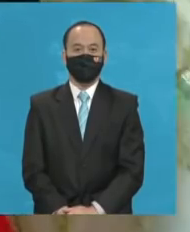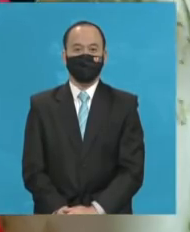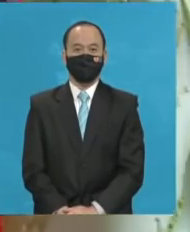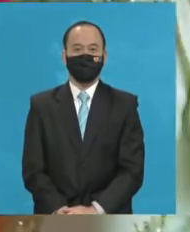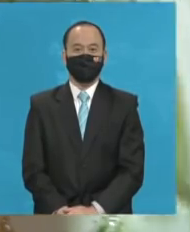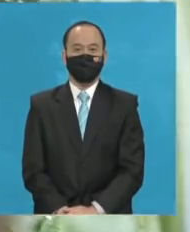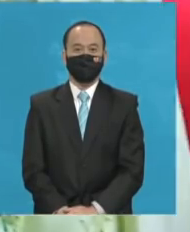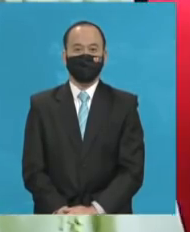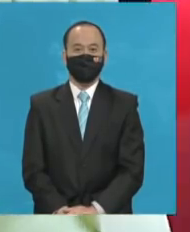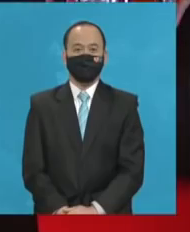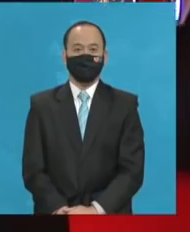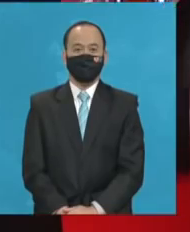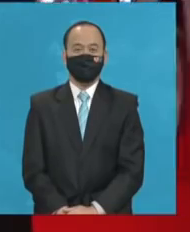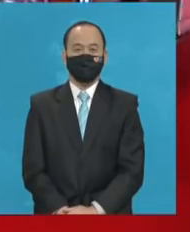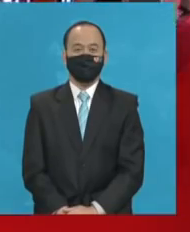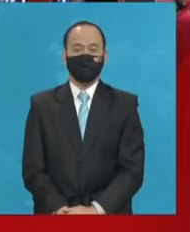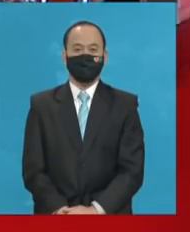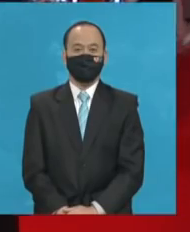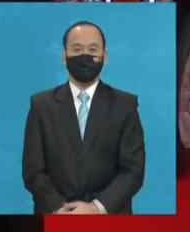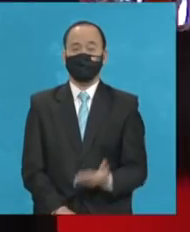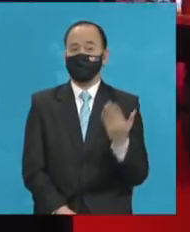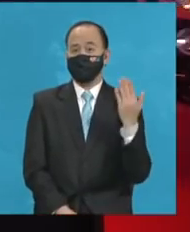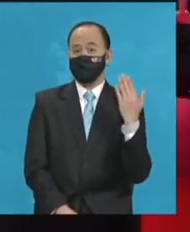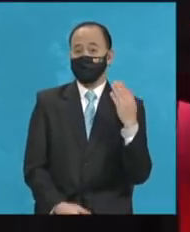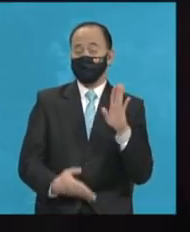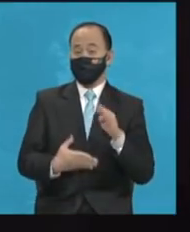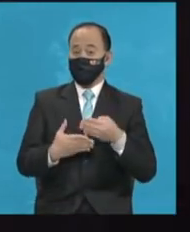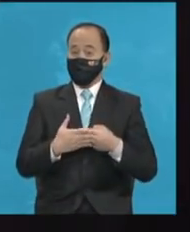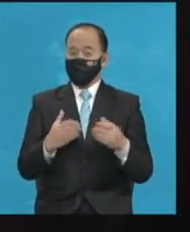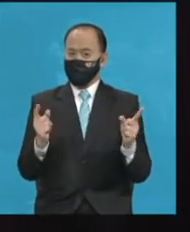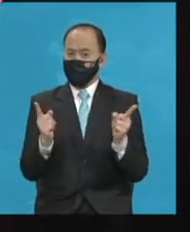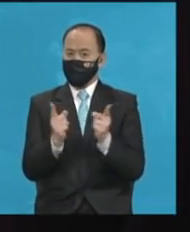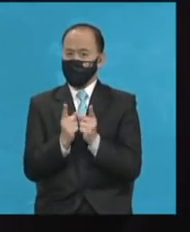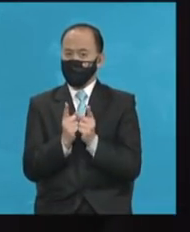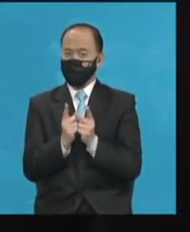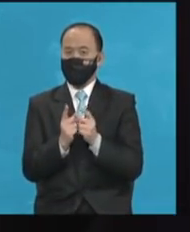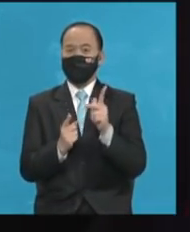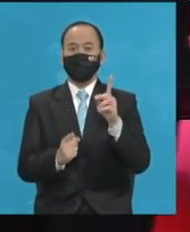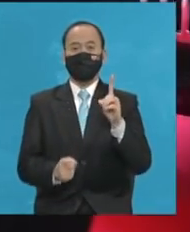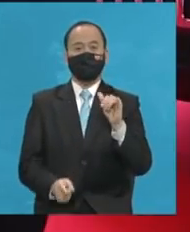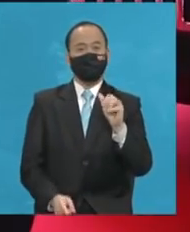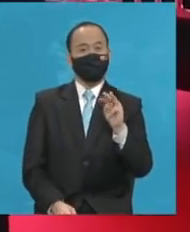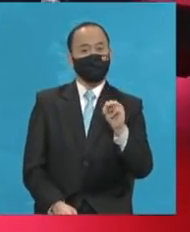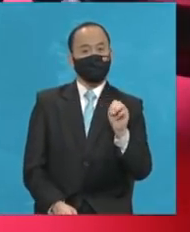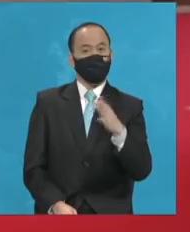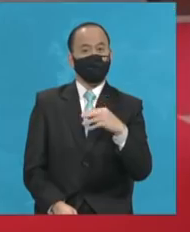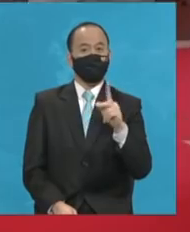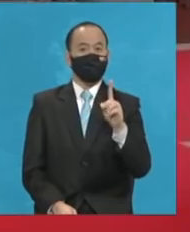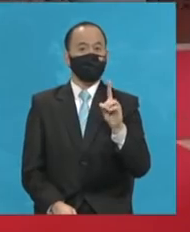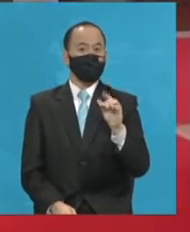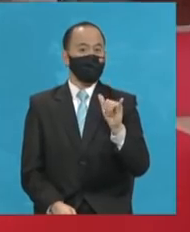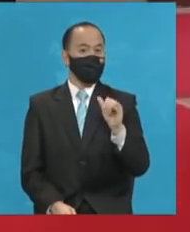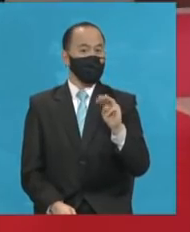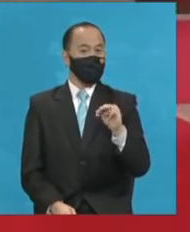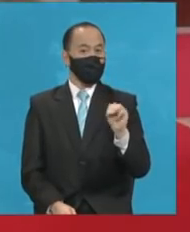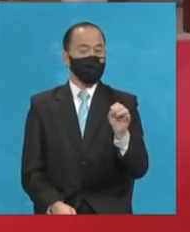Malangnya terdahulu sebelum majelis menghadap kebawah duli Yang Maha mulia dan kebawah duli Yang